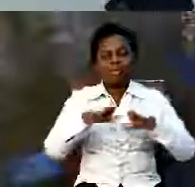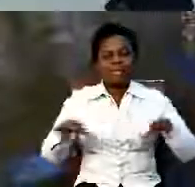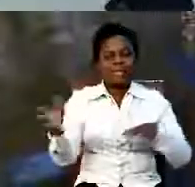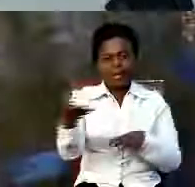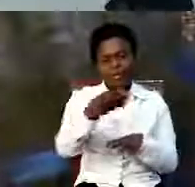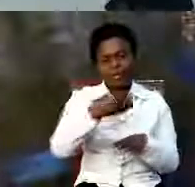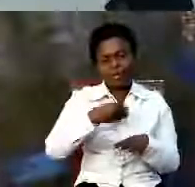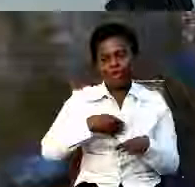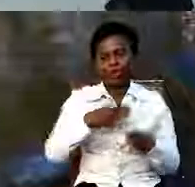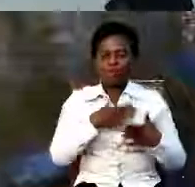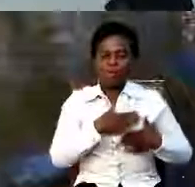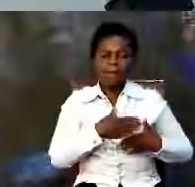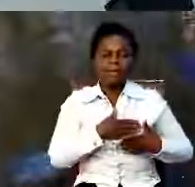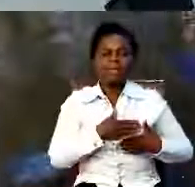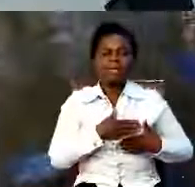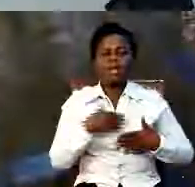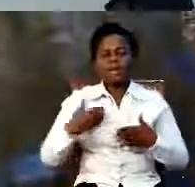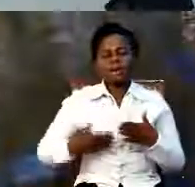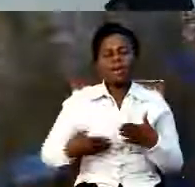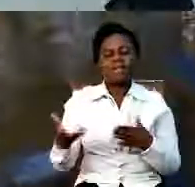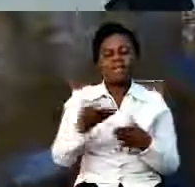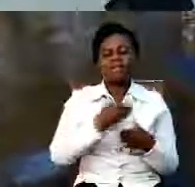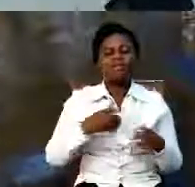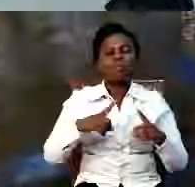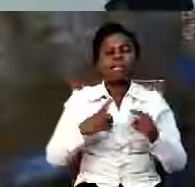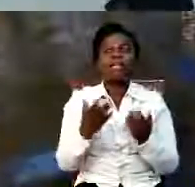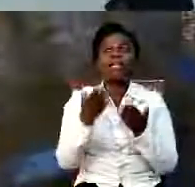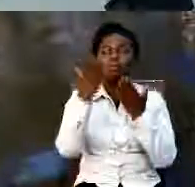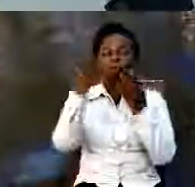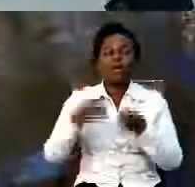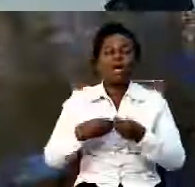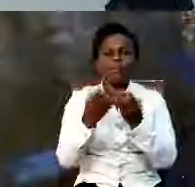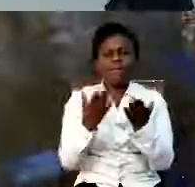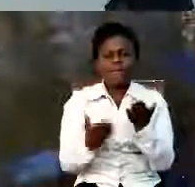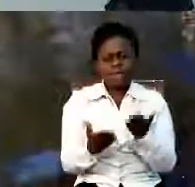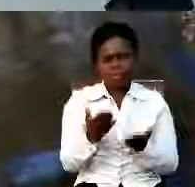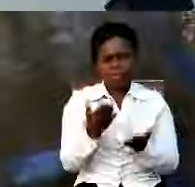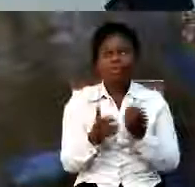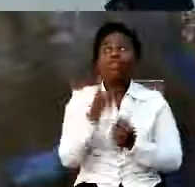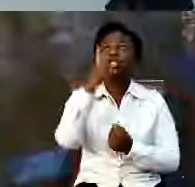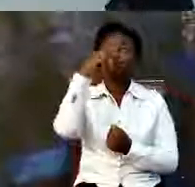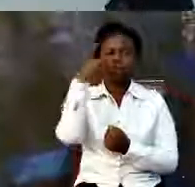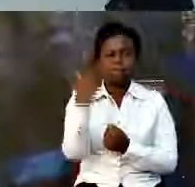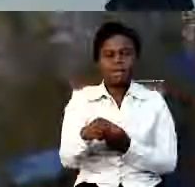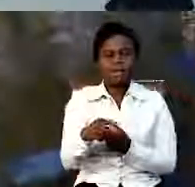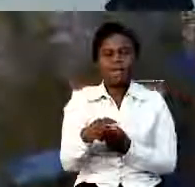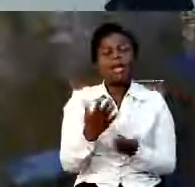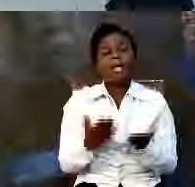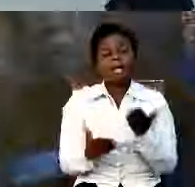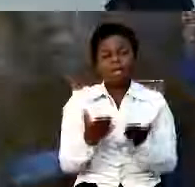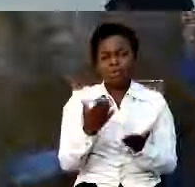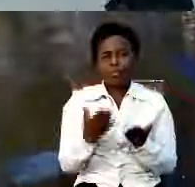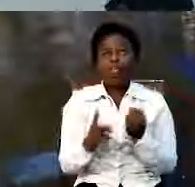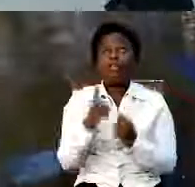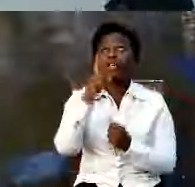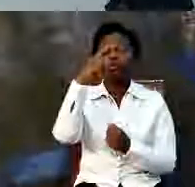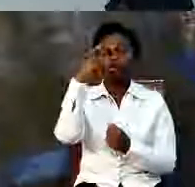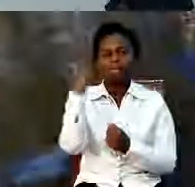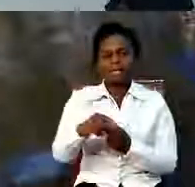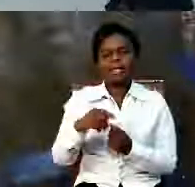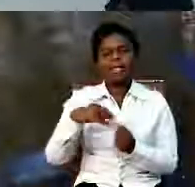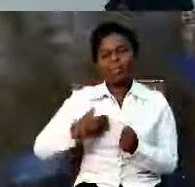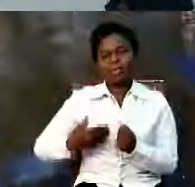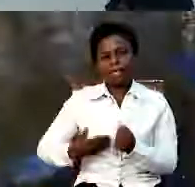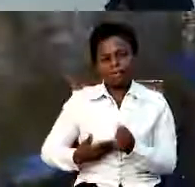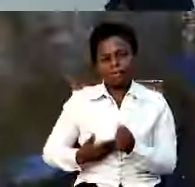wanaume anasema tuwapende wake zetu. Lakini Mungu ameweka kiwango cha juu sana. Kiwango cha juu sana kwa